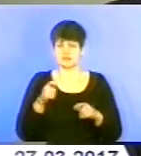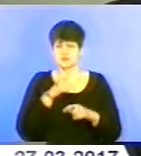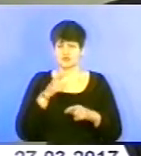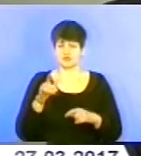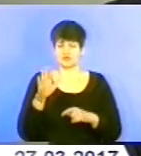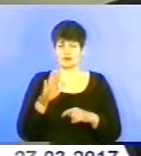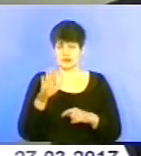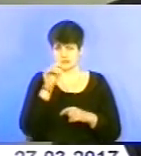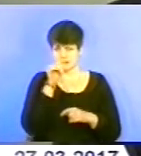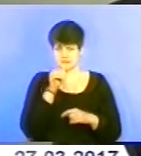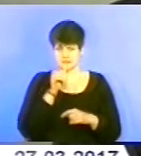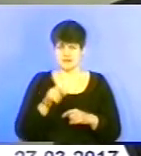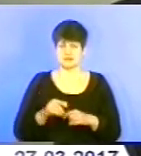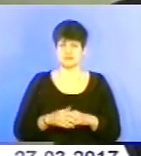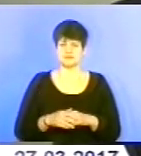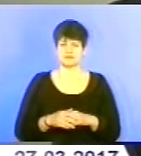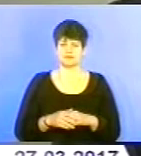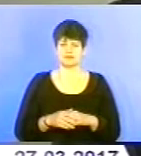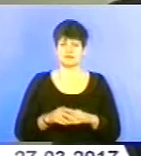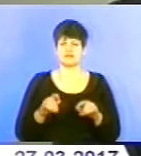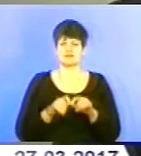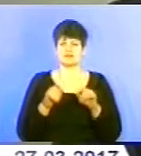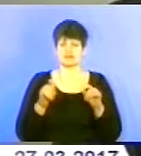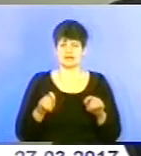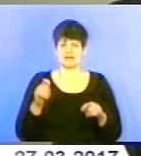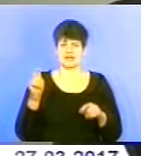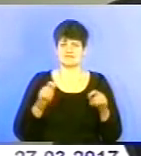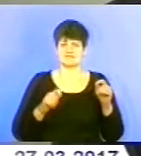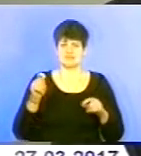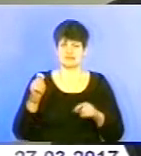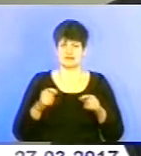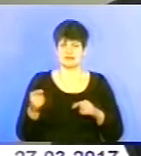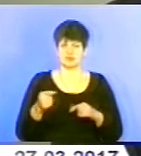місяця, ми відкрились фестивалем «Тернопільські театральні вечори».